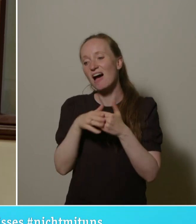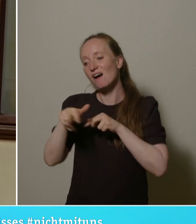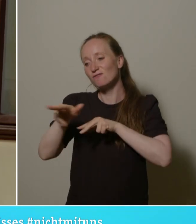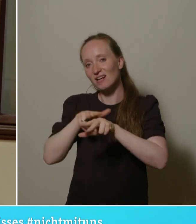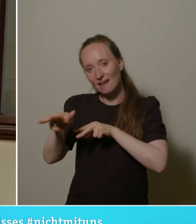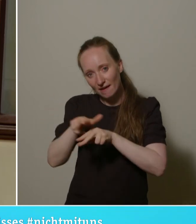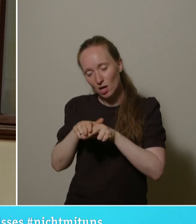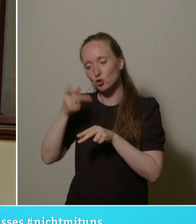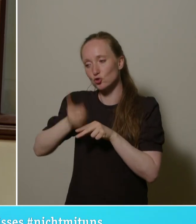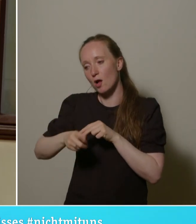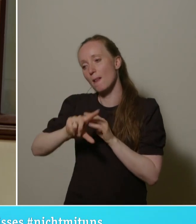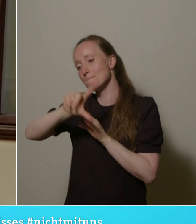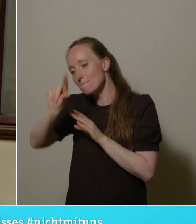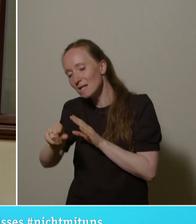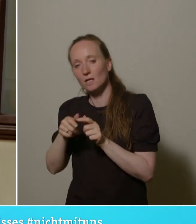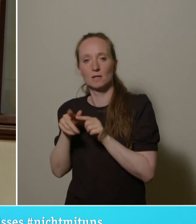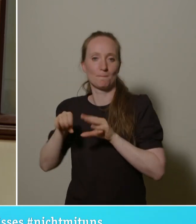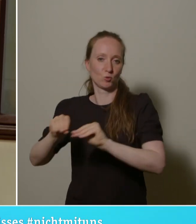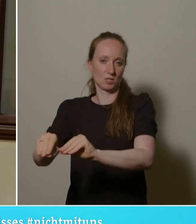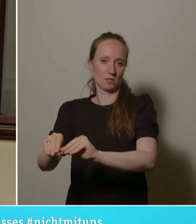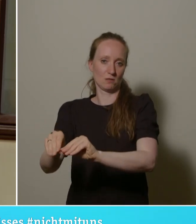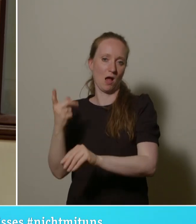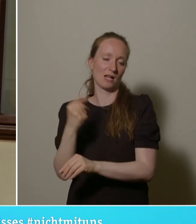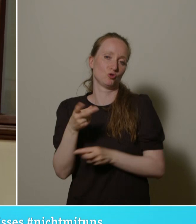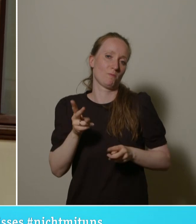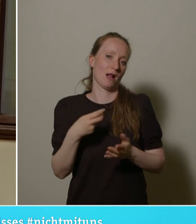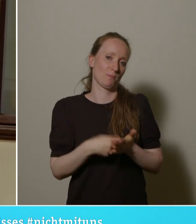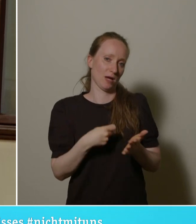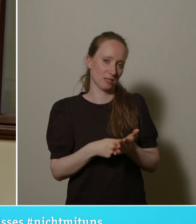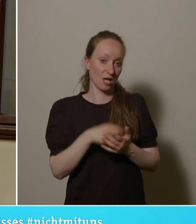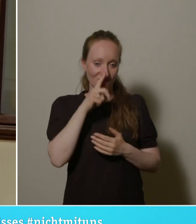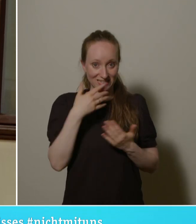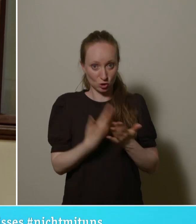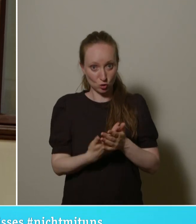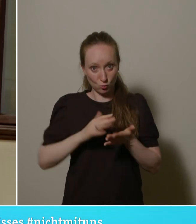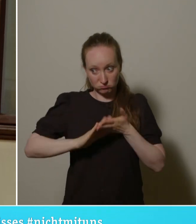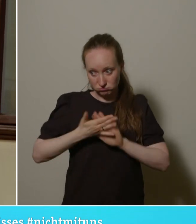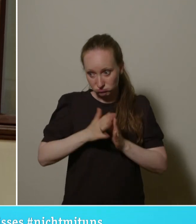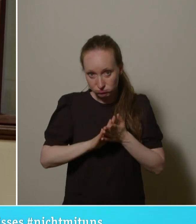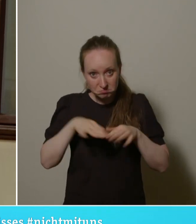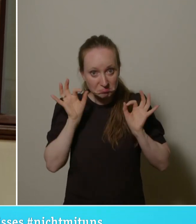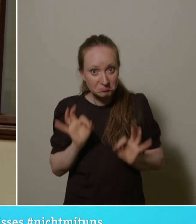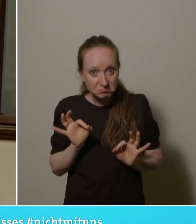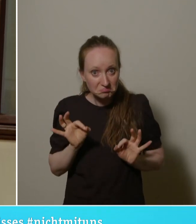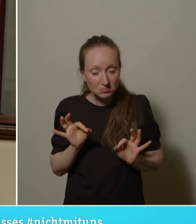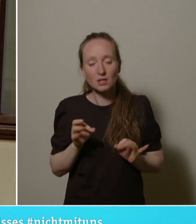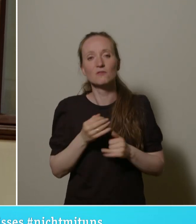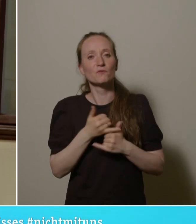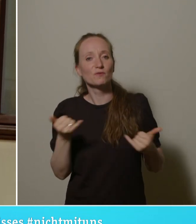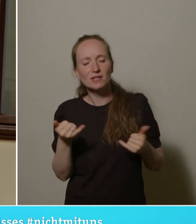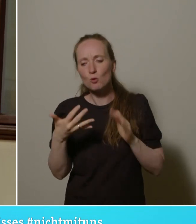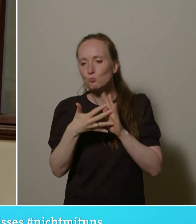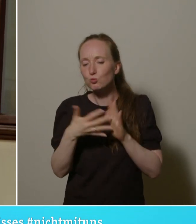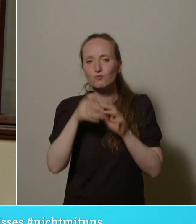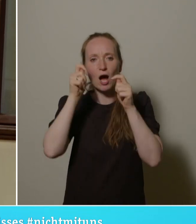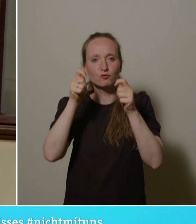als im normalen Preis. Und ich sage Ihnen ganz ehrlich, wenn wir uns hier drauf einigen können, und da ist ein guter Prüfauftrag, der unterwegs ist, dass